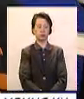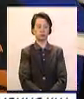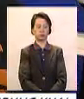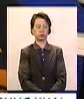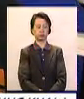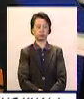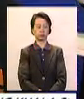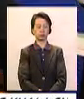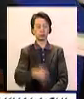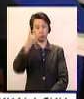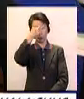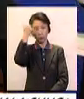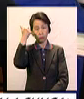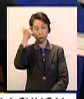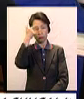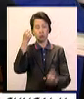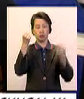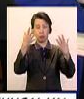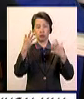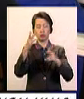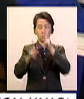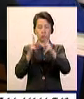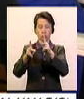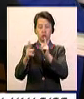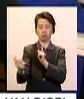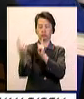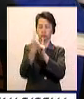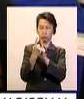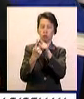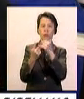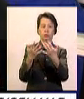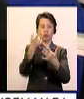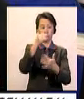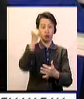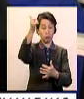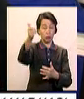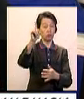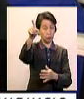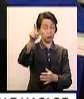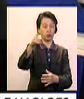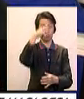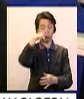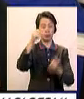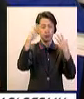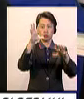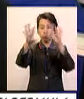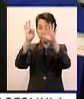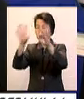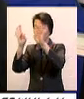Sana banyak partner sparring yang kita ke sana sebab di sana banyak